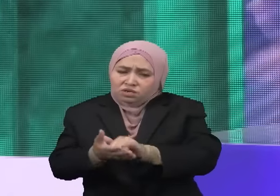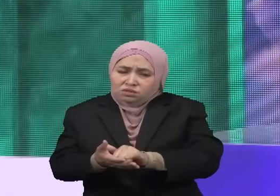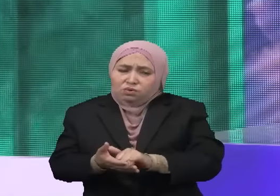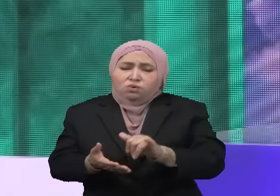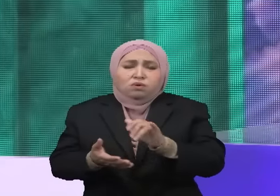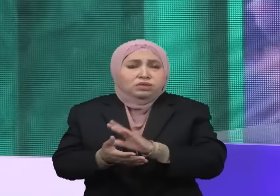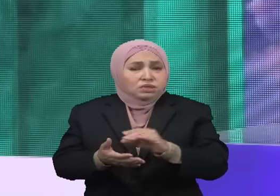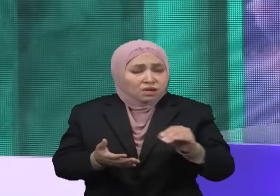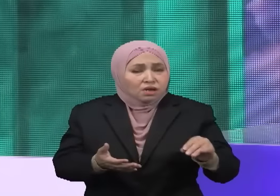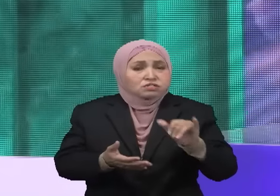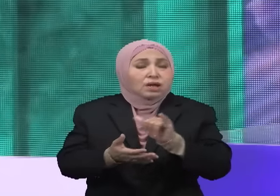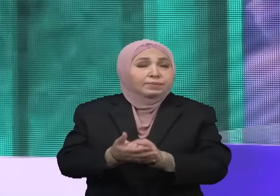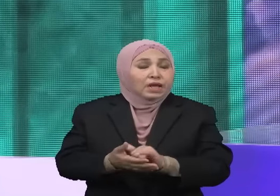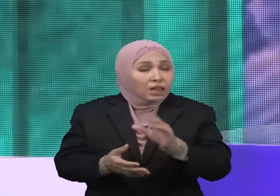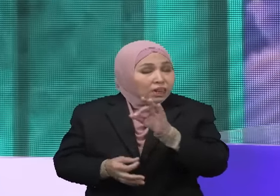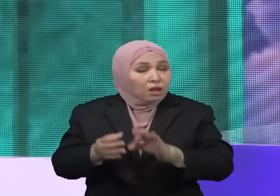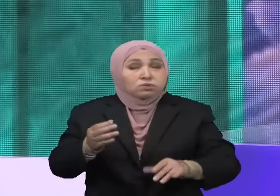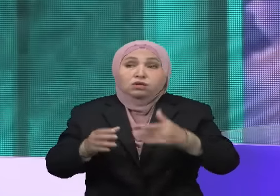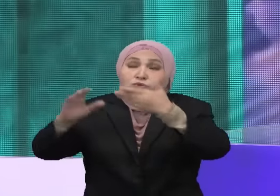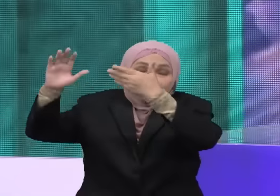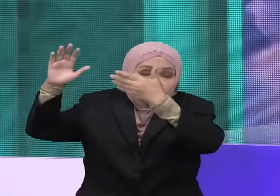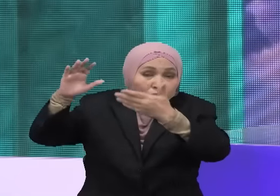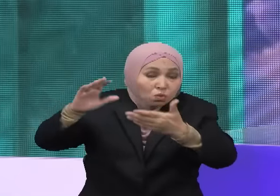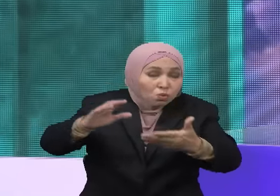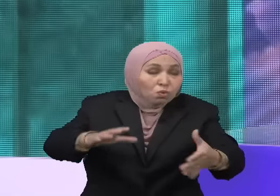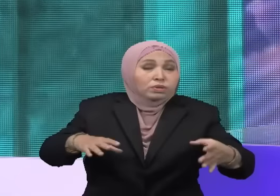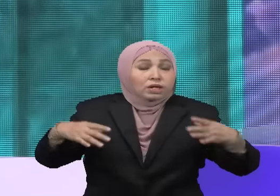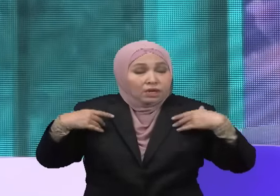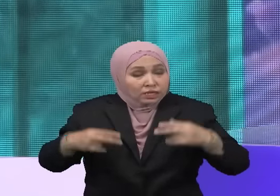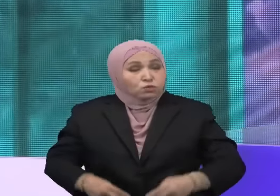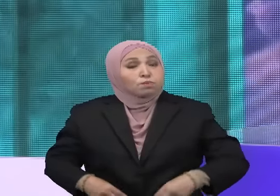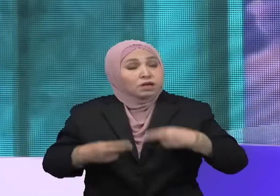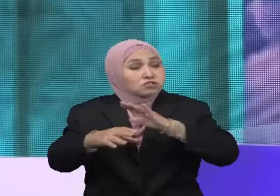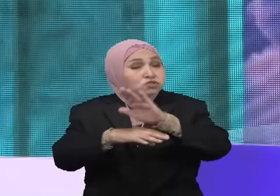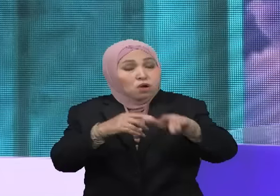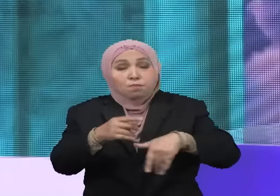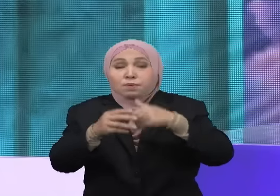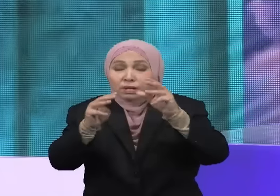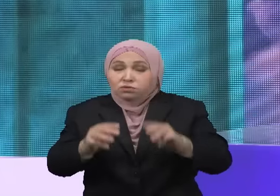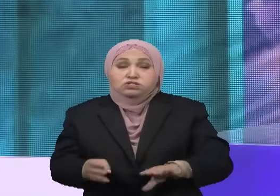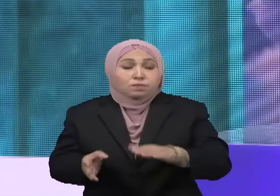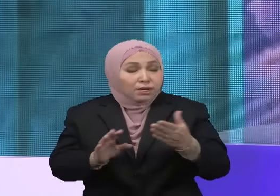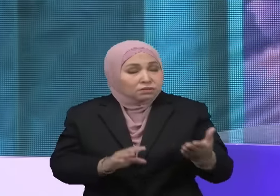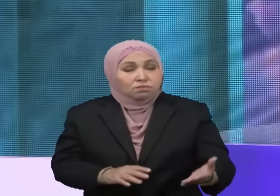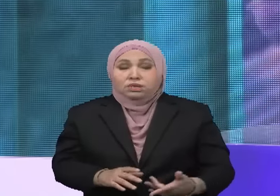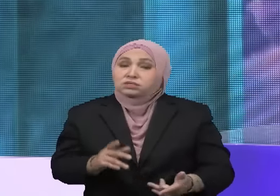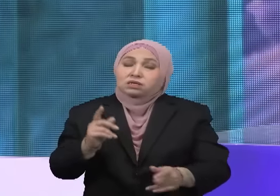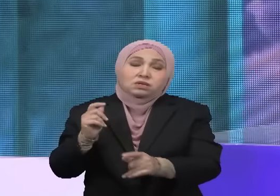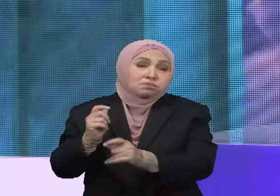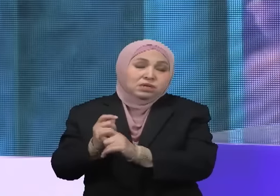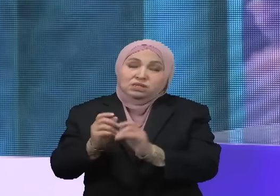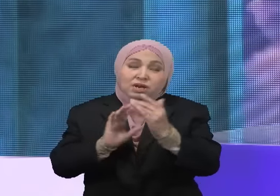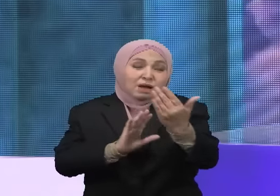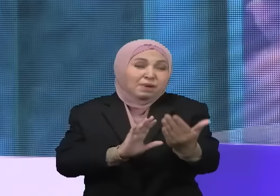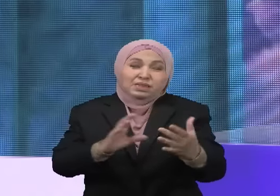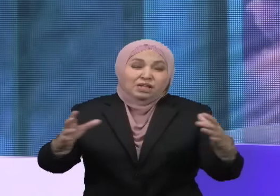nazzalna ilaihimul malaikata wa kallamahumul mauta wa hasyarna alaihim kulla syai' qubula ma kanu